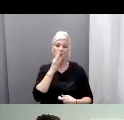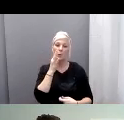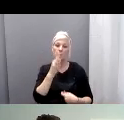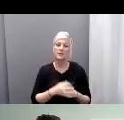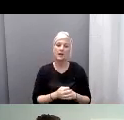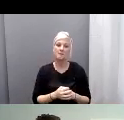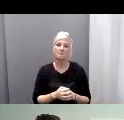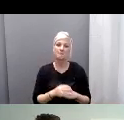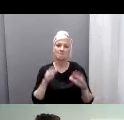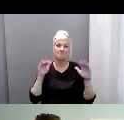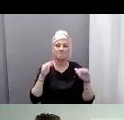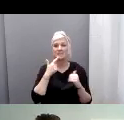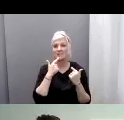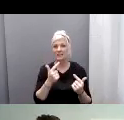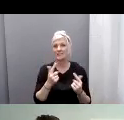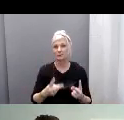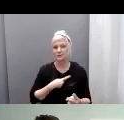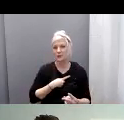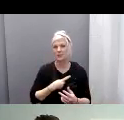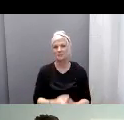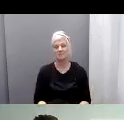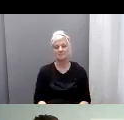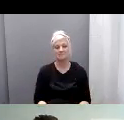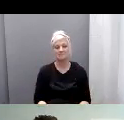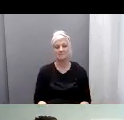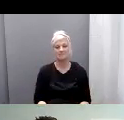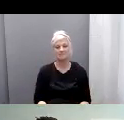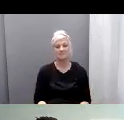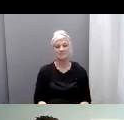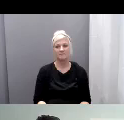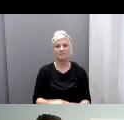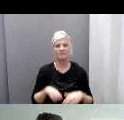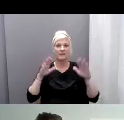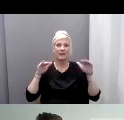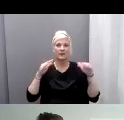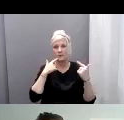framöver. Tack för oss. Tack, hej då.